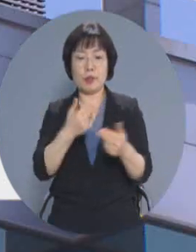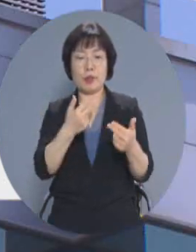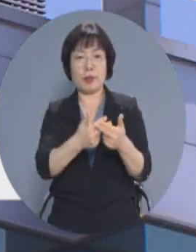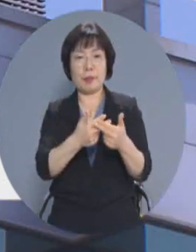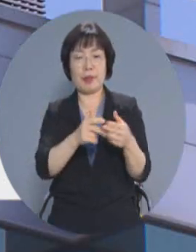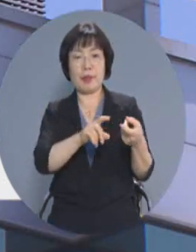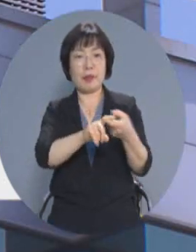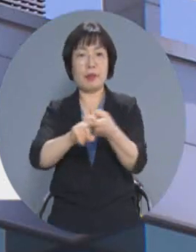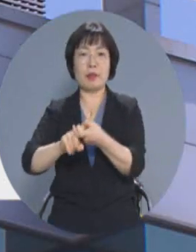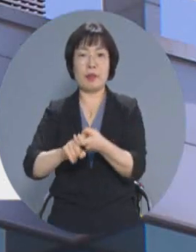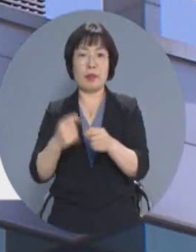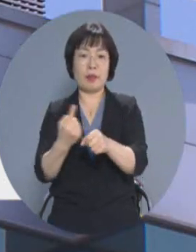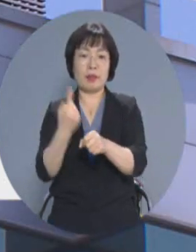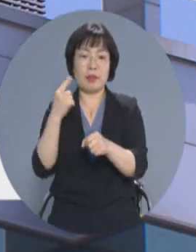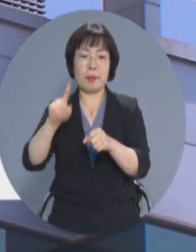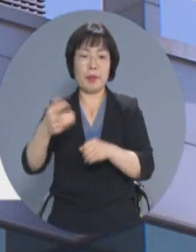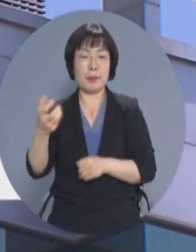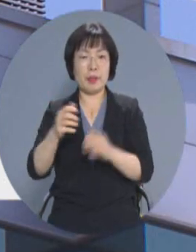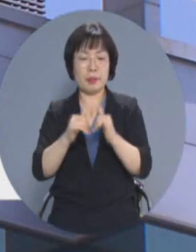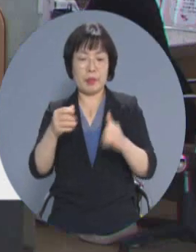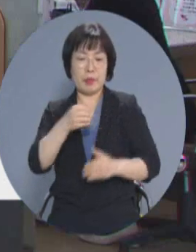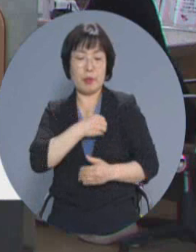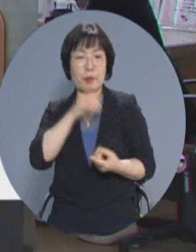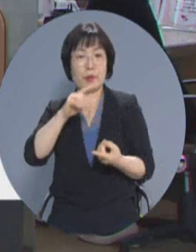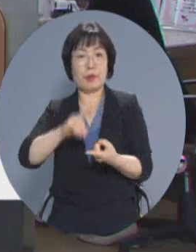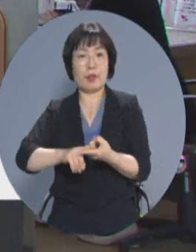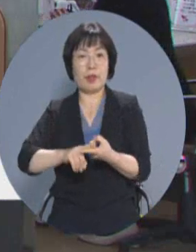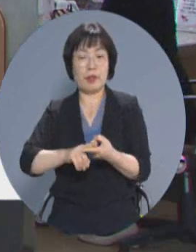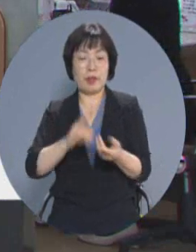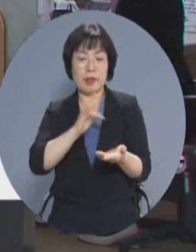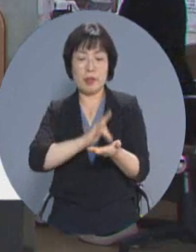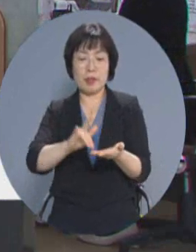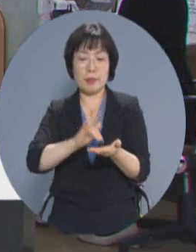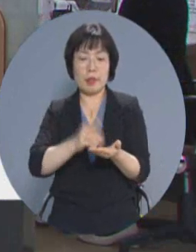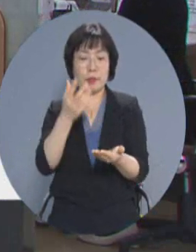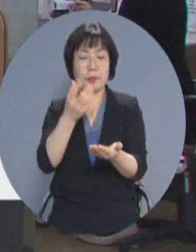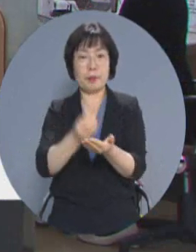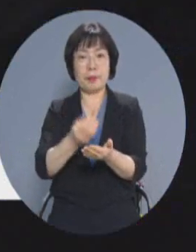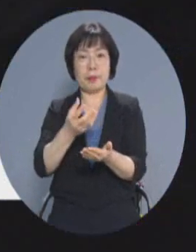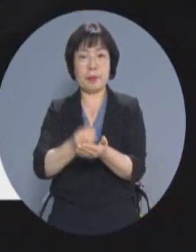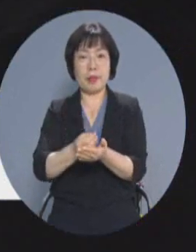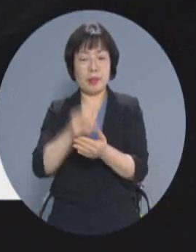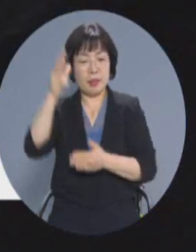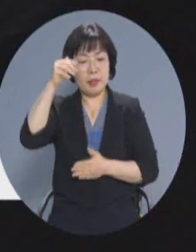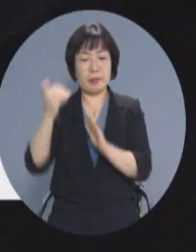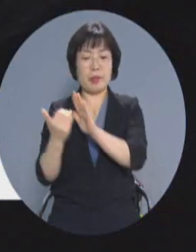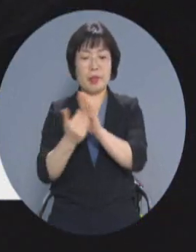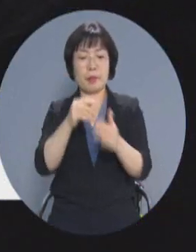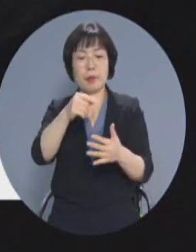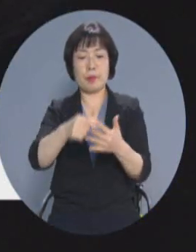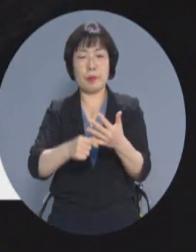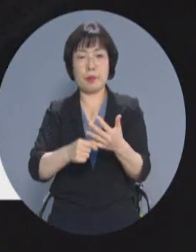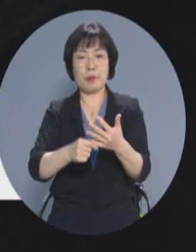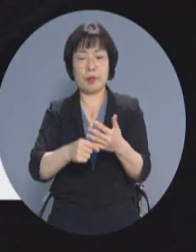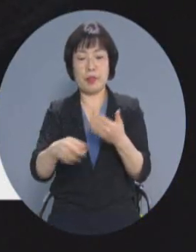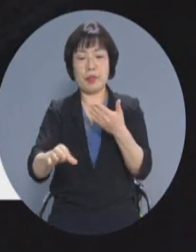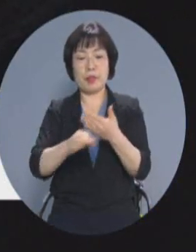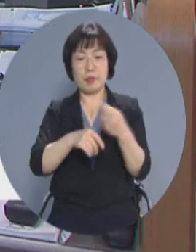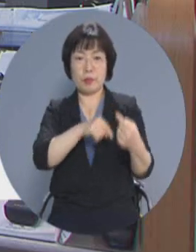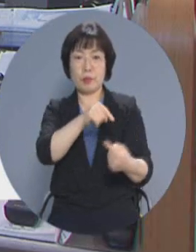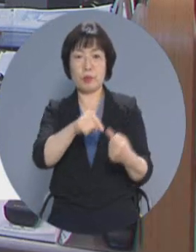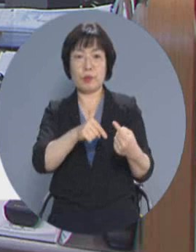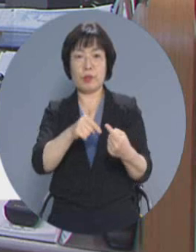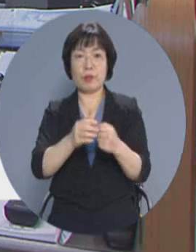협동조합과 연계해 지난해 180여 명의 조합원을 대상으로 스마트폰 앱을 활용한 치매 예방 프로그램을 시범 운영한 데